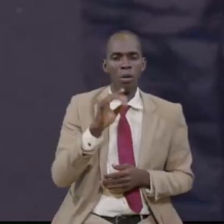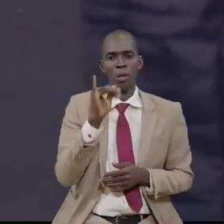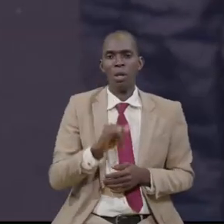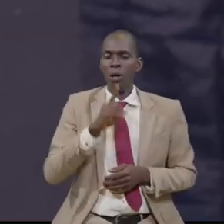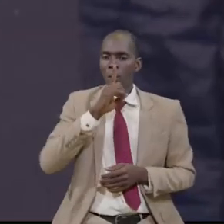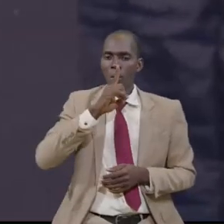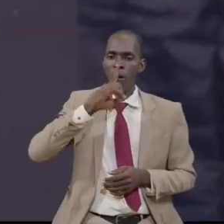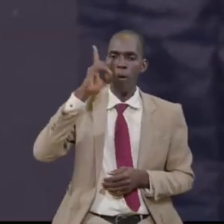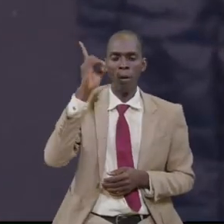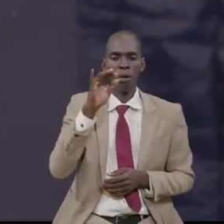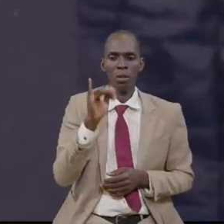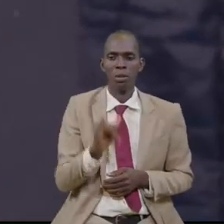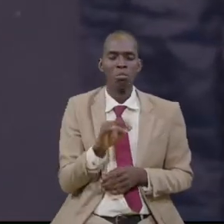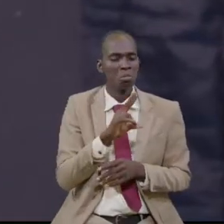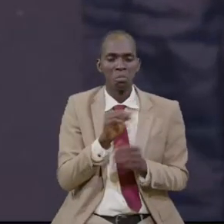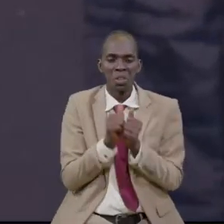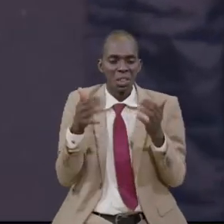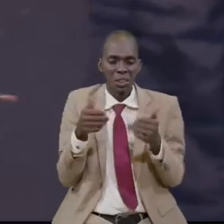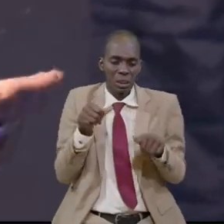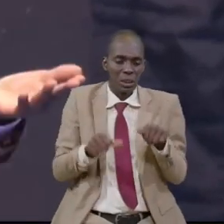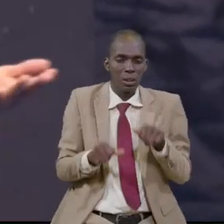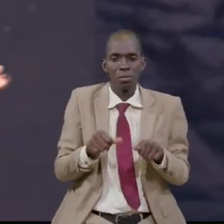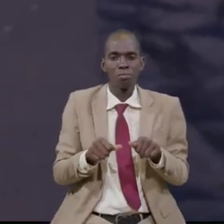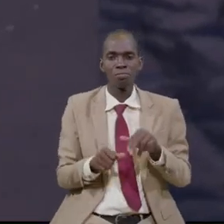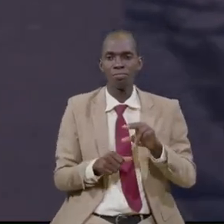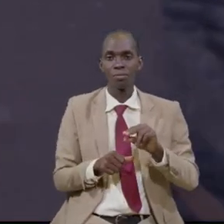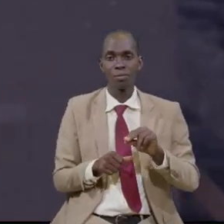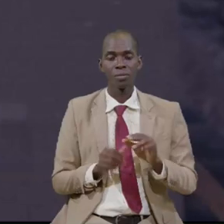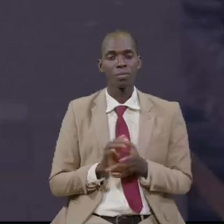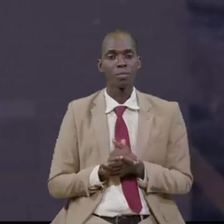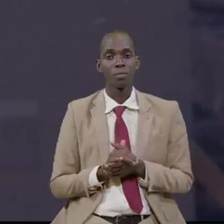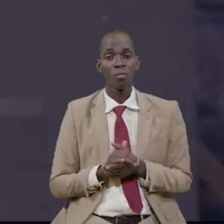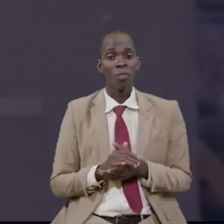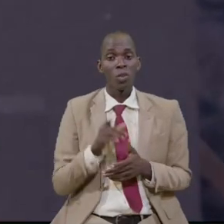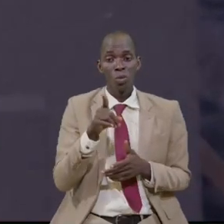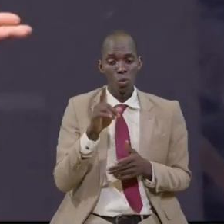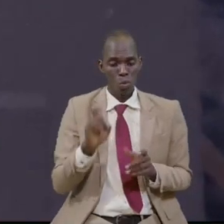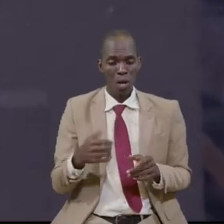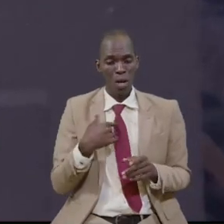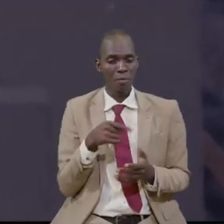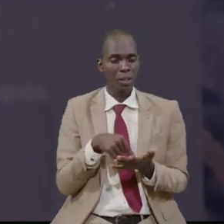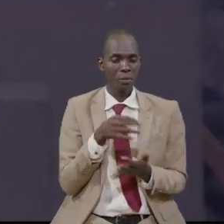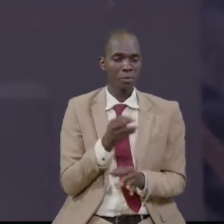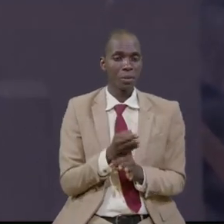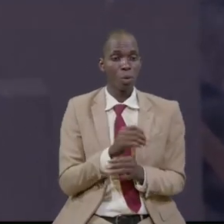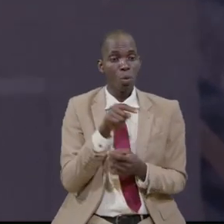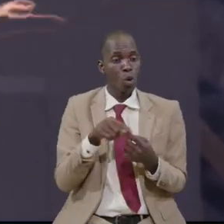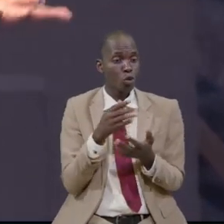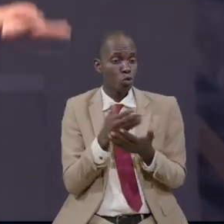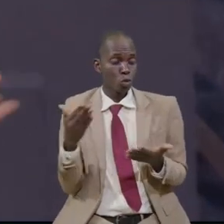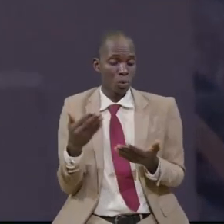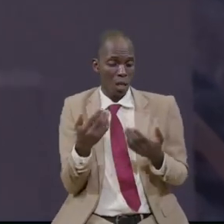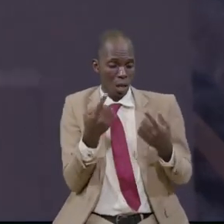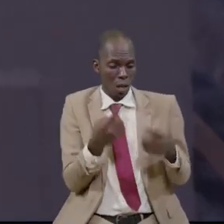53, verset 4, qui dit: cependant, si quelque chose a été fait, et